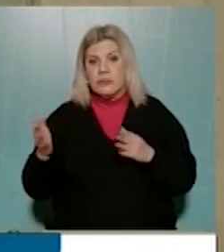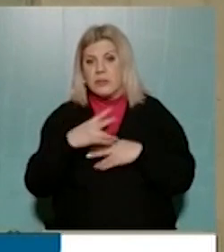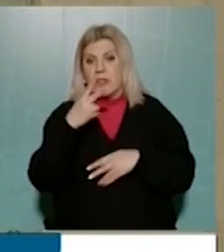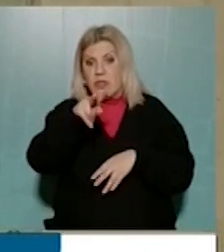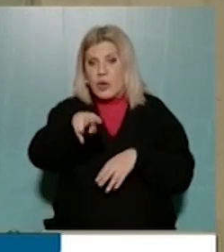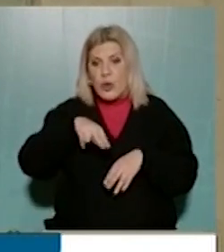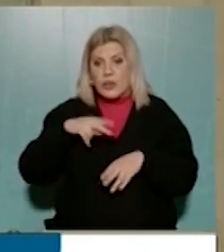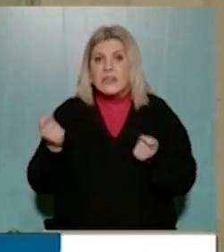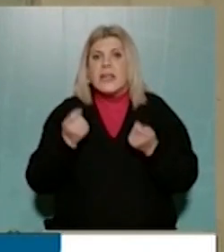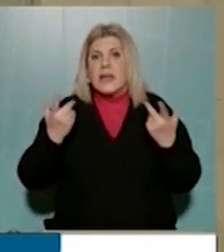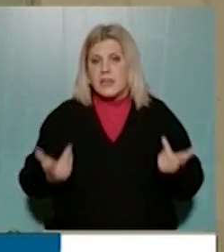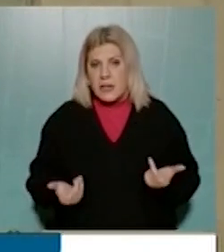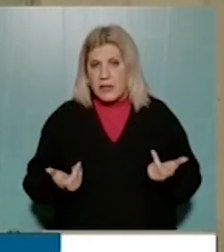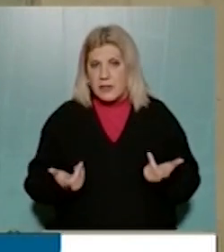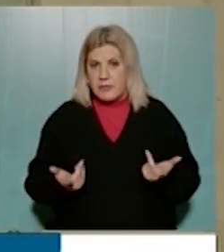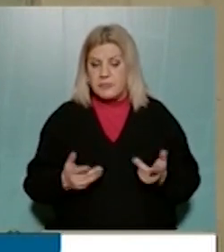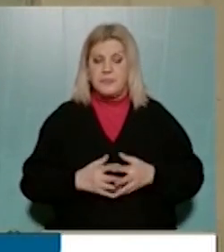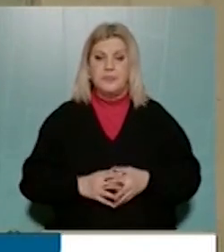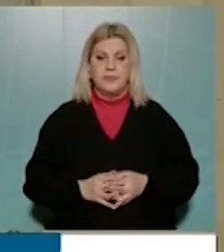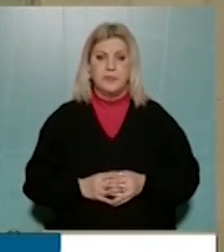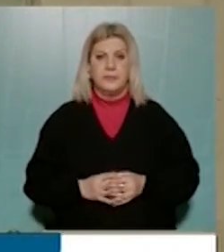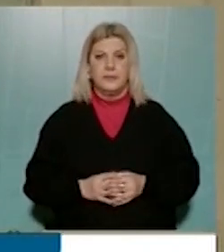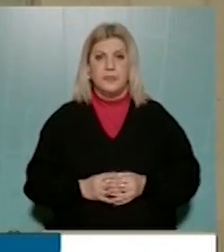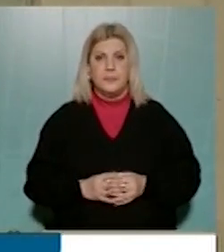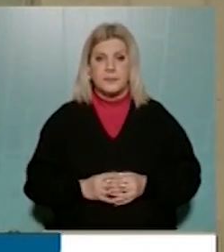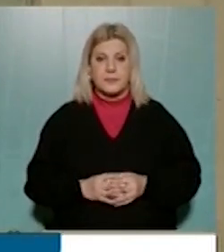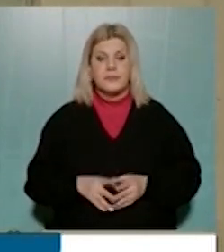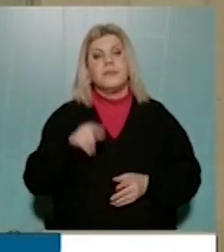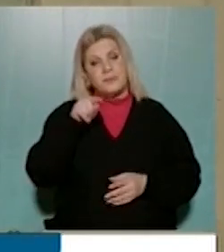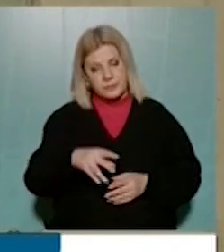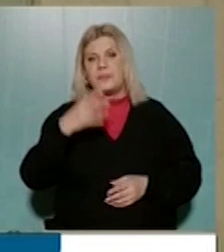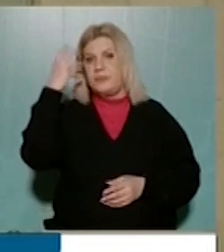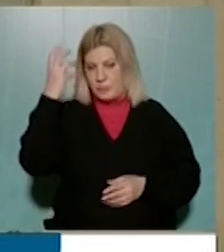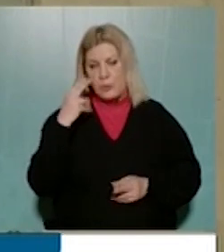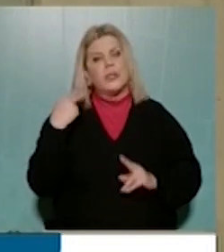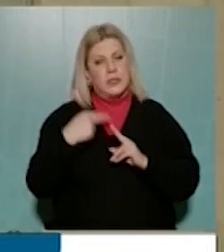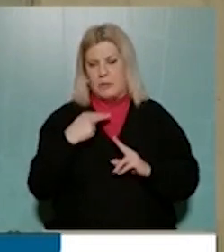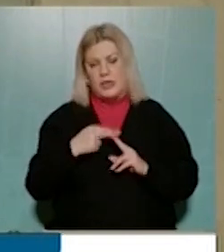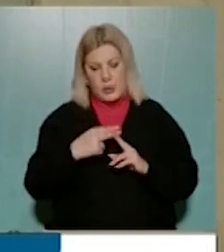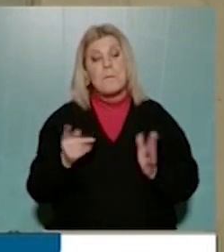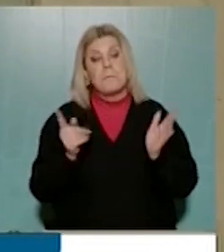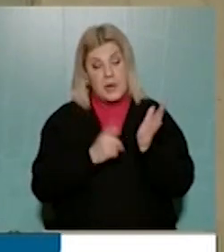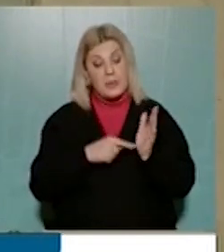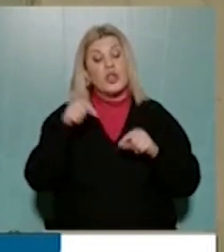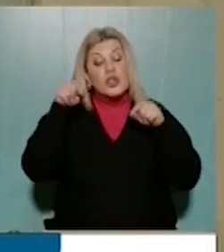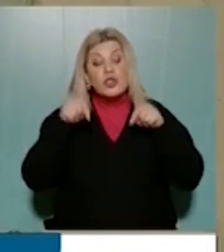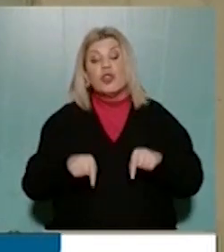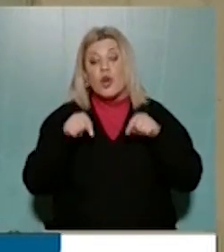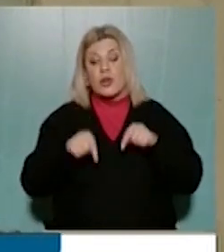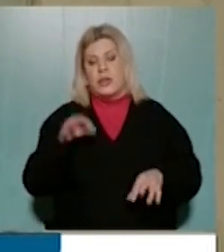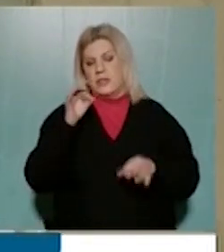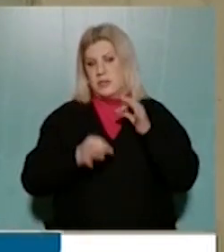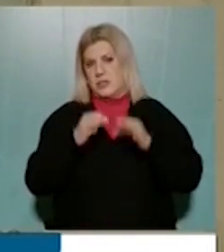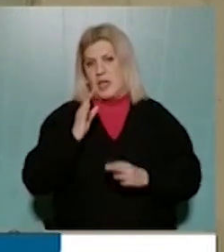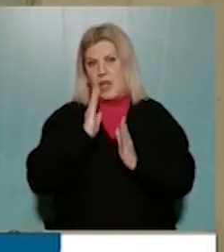λωρίδες τι θα τι θα γίνεται σε εκείνη την περίπτωση ε γ αυτό θεωρούμε ότι είναι πολύ σημαντικό πρέπει τώρα να να συζητηθεί